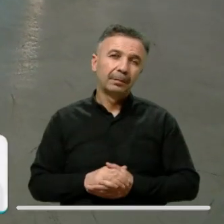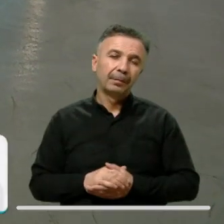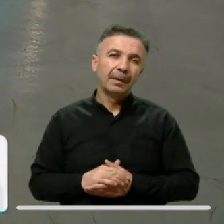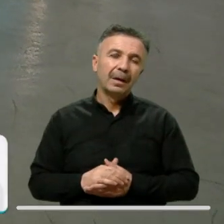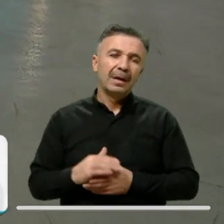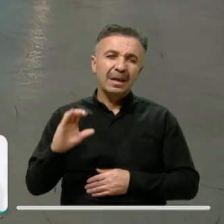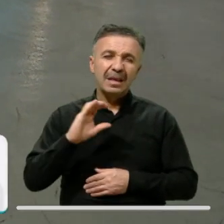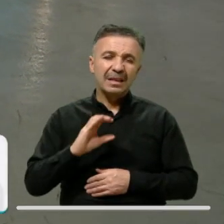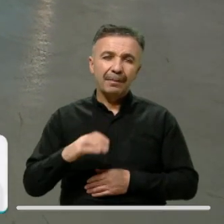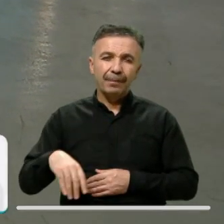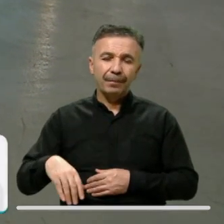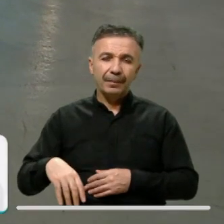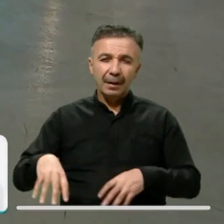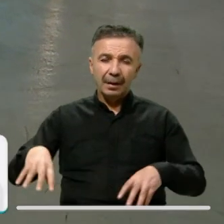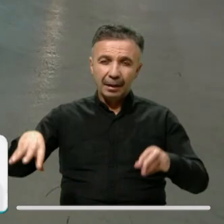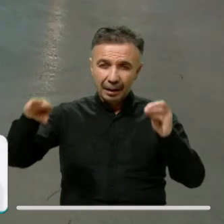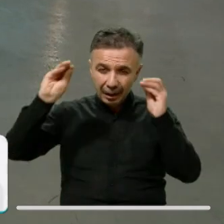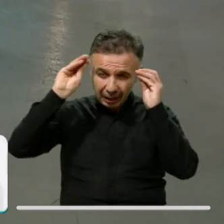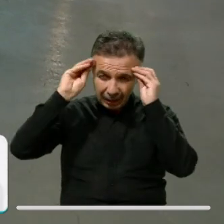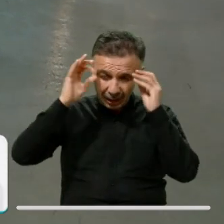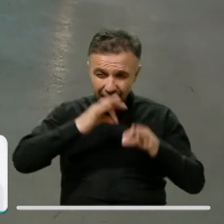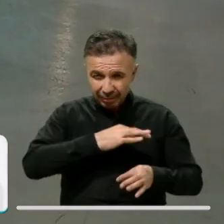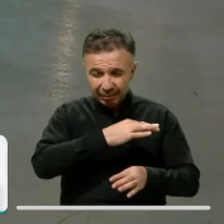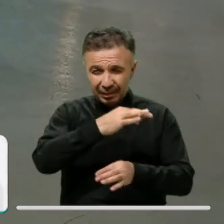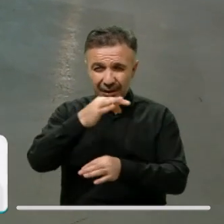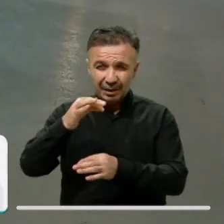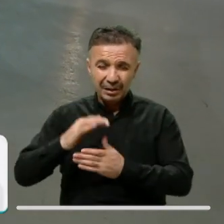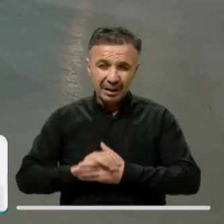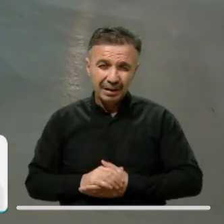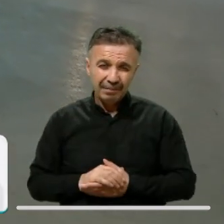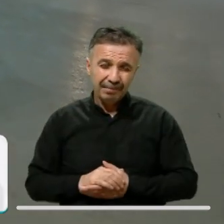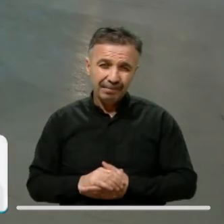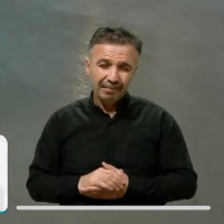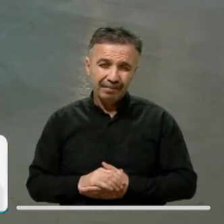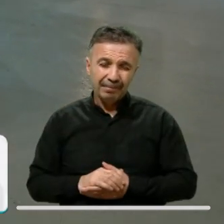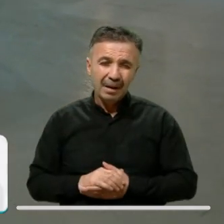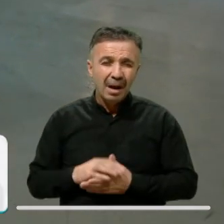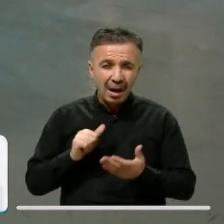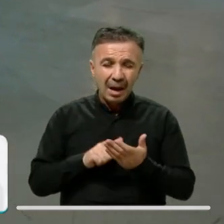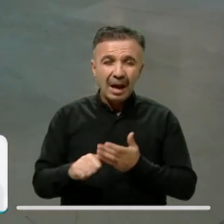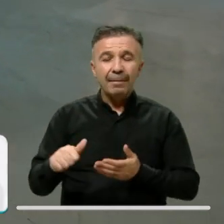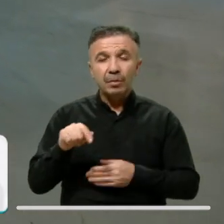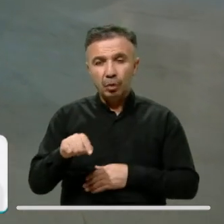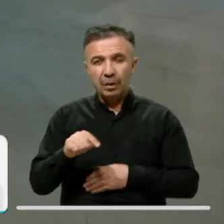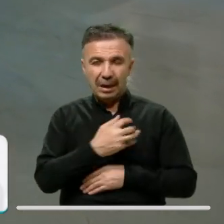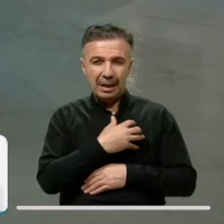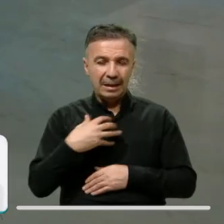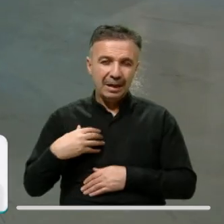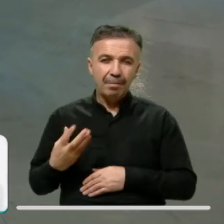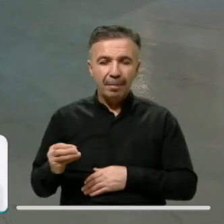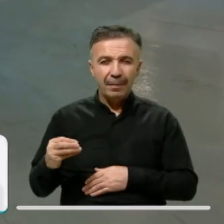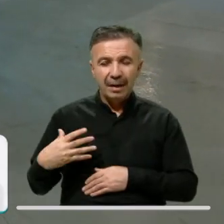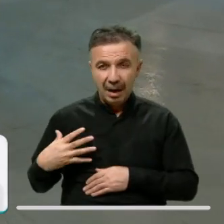İslam alimlerinin hemen hemen diyorum yani hepsi burada annenin